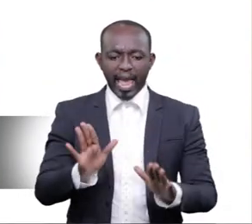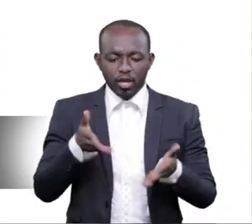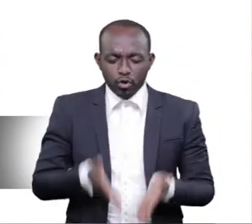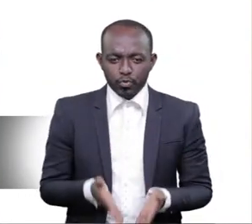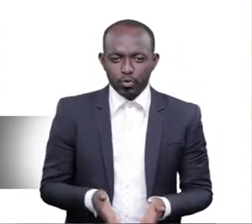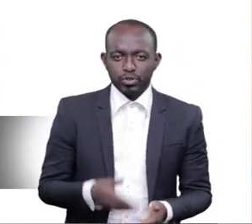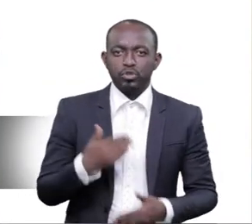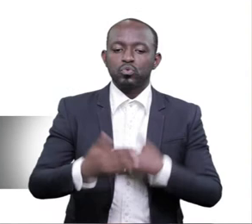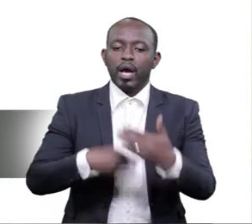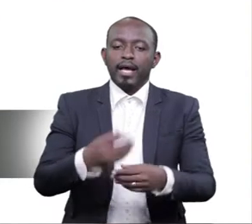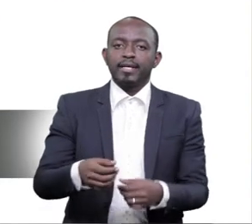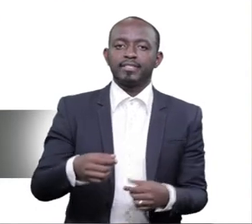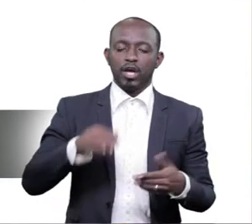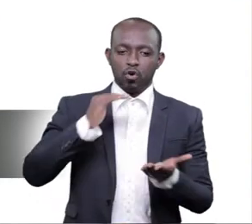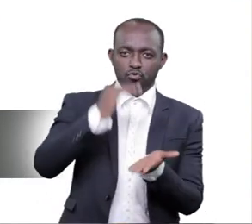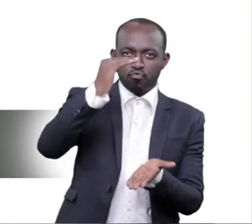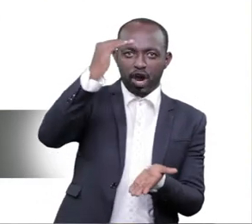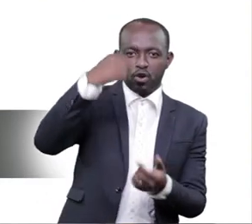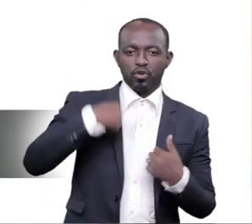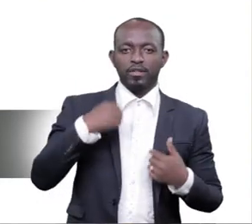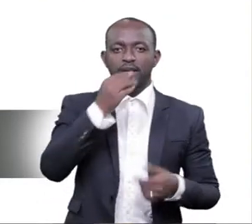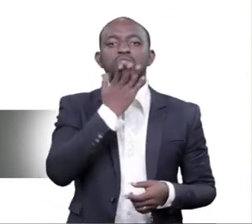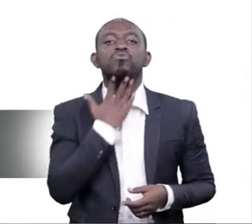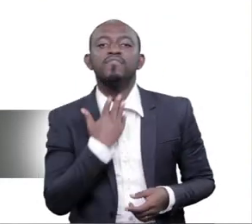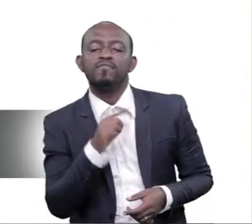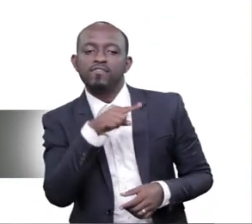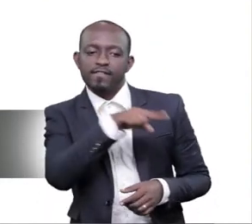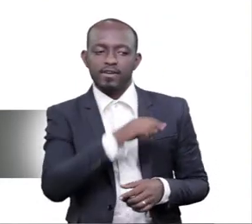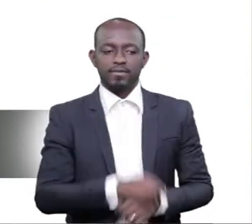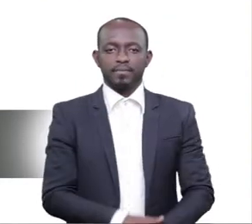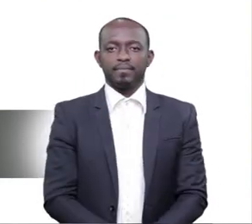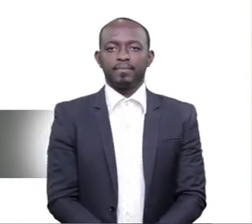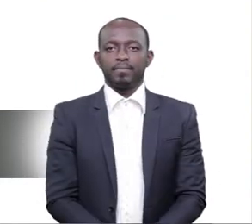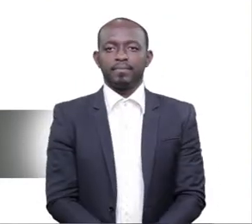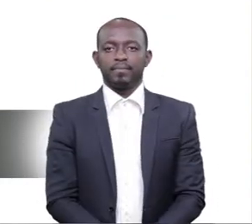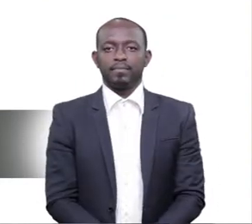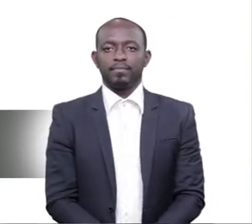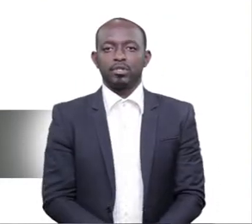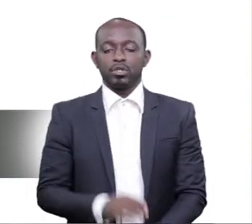ku rwego twifuza urwego twifuza kugeraho nuko